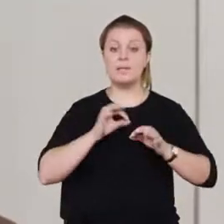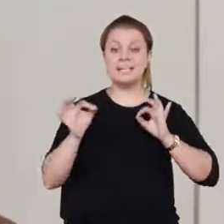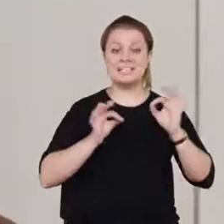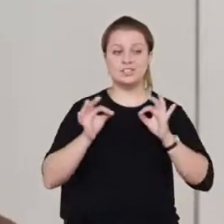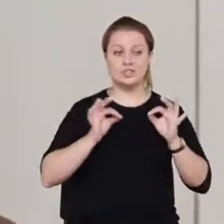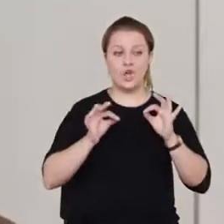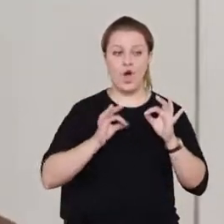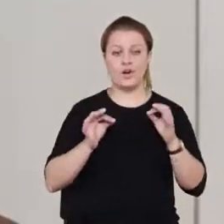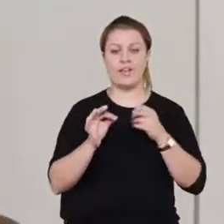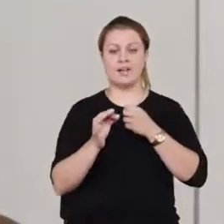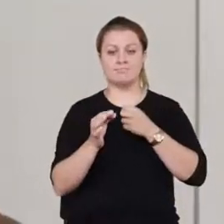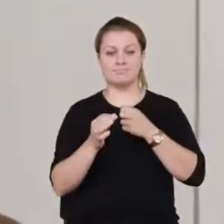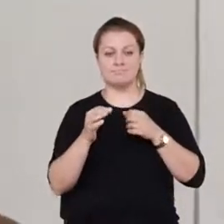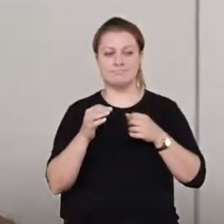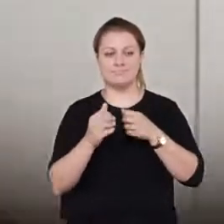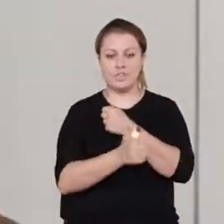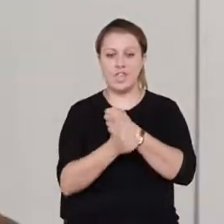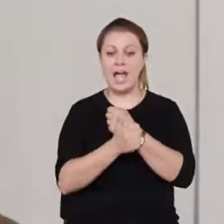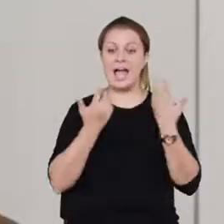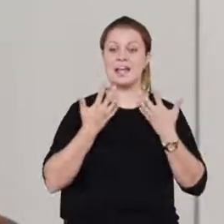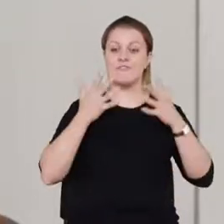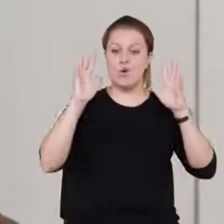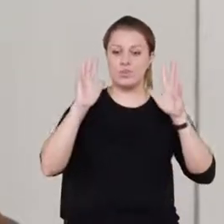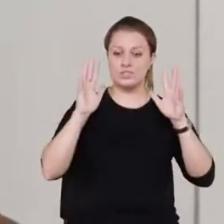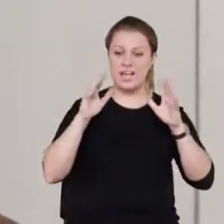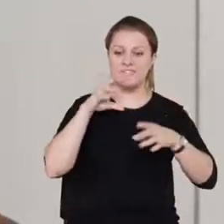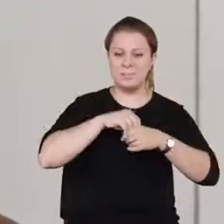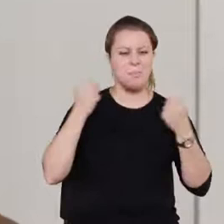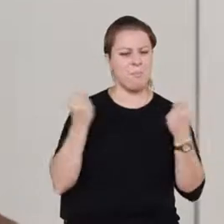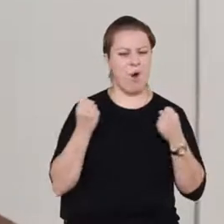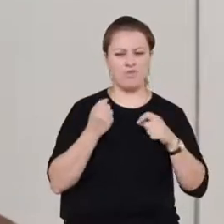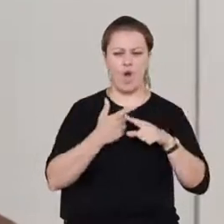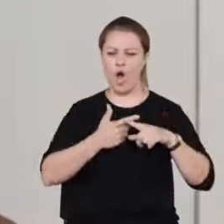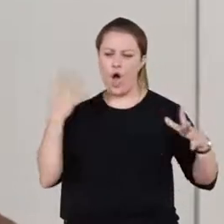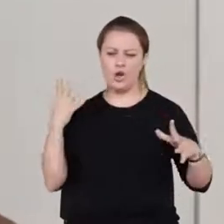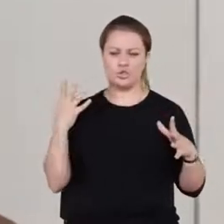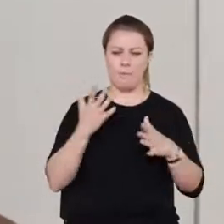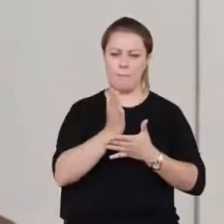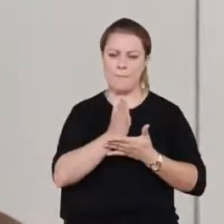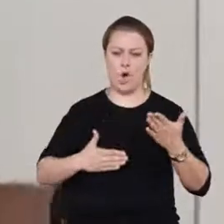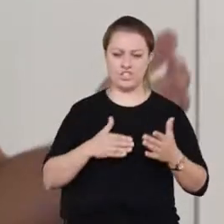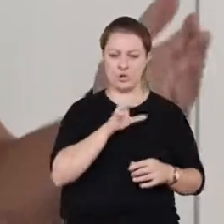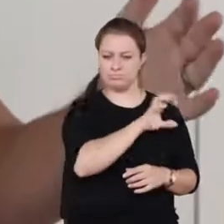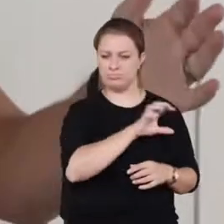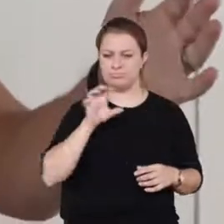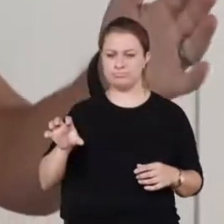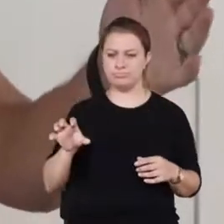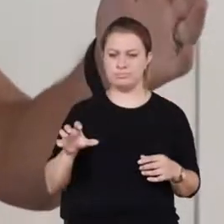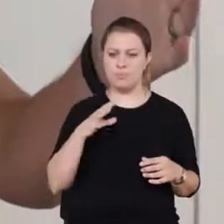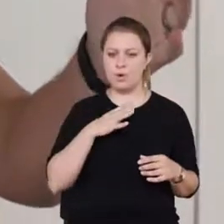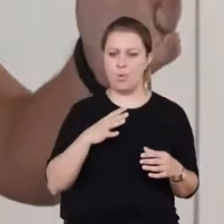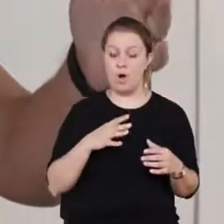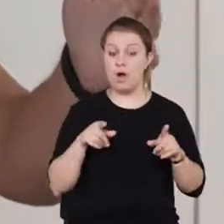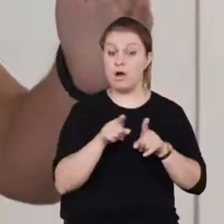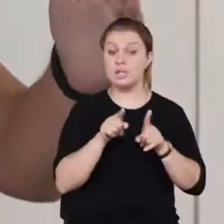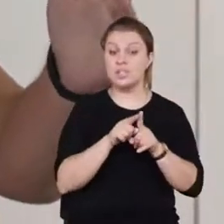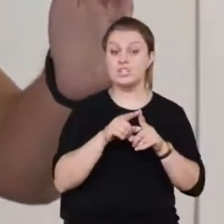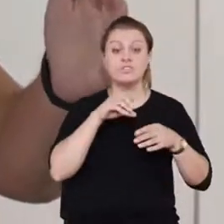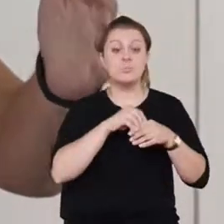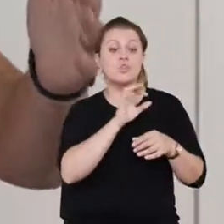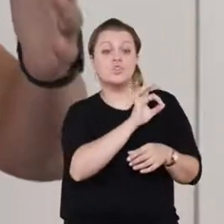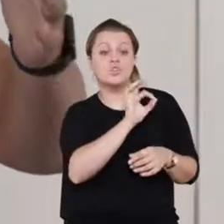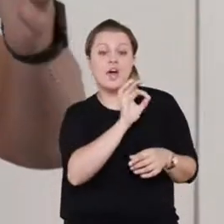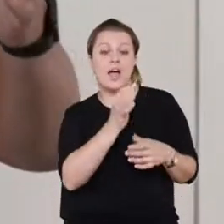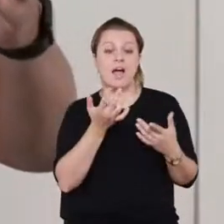rewolucji 1905 roku, która zaostrzyła te podziały bardzo i ona je przeniosła jak gdyby ze sfery teorii w